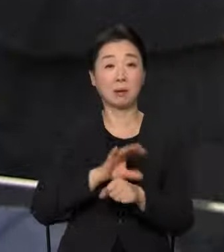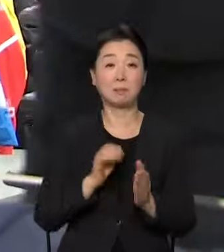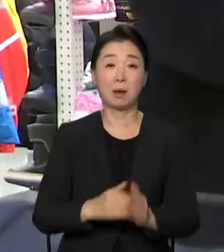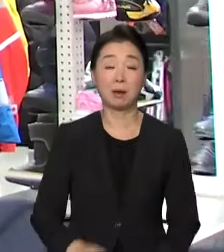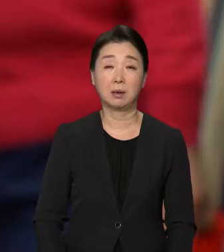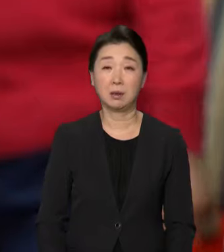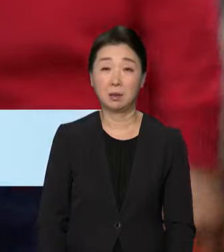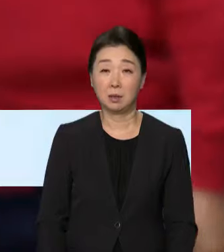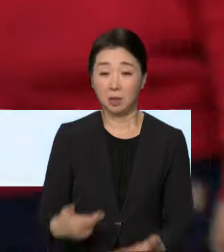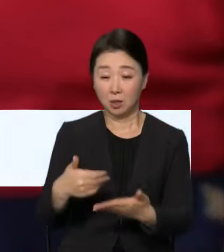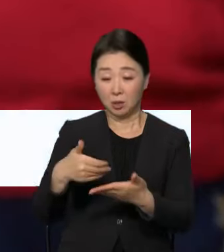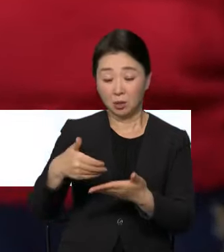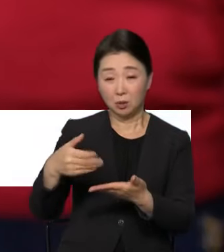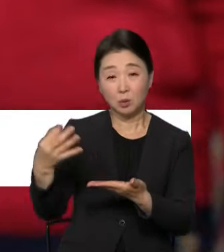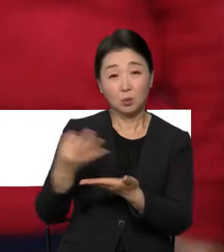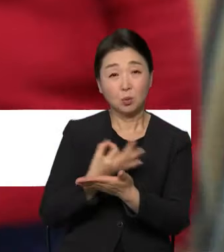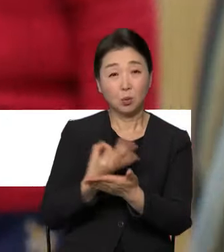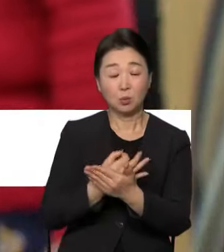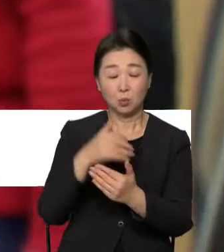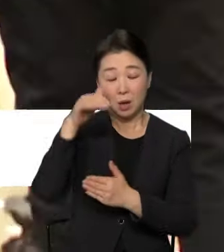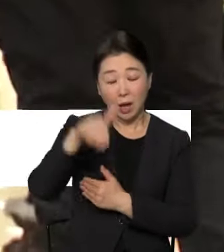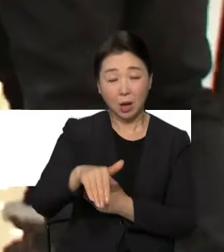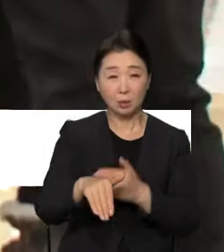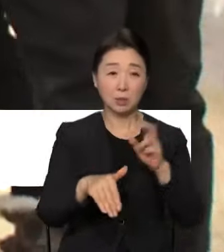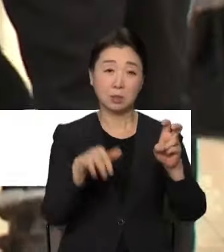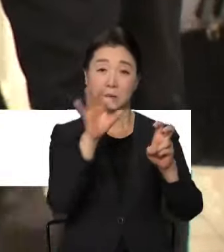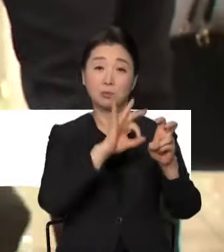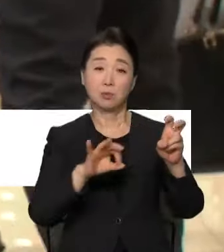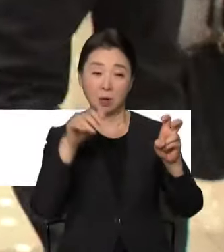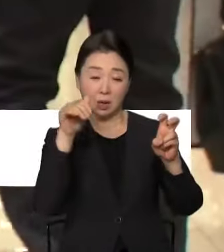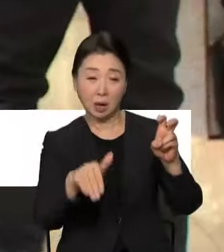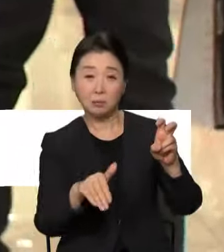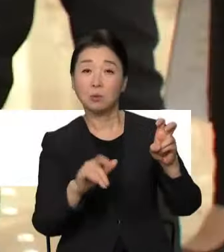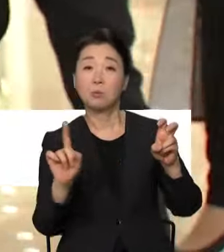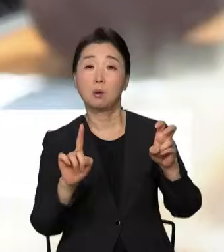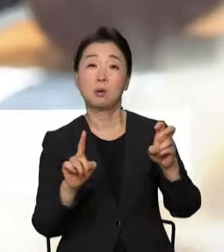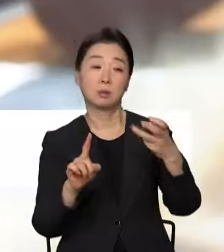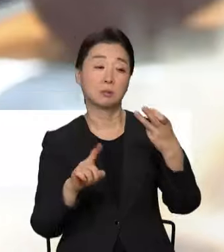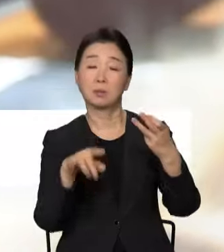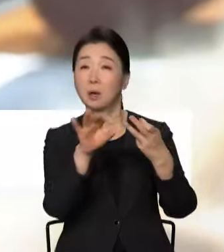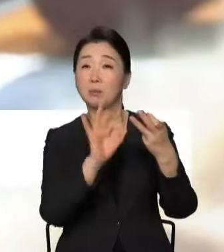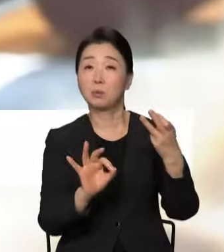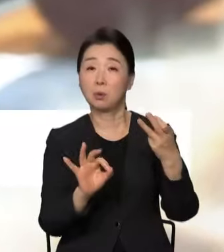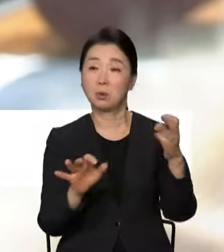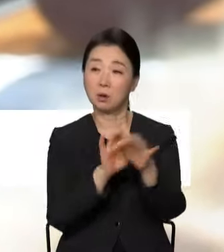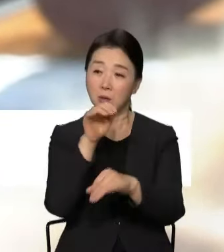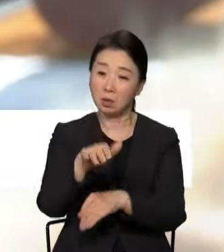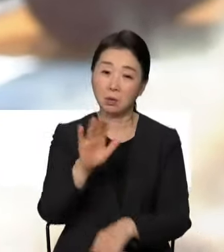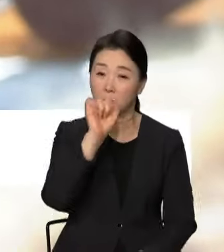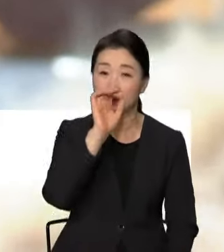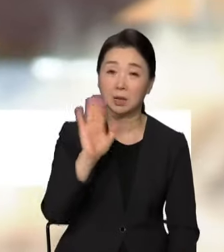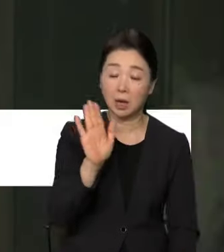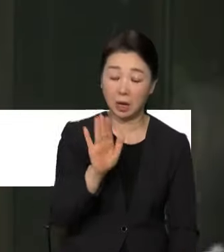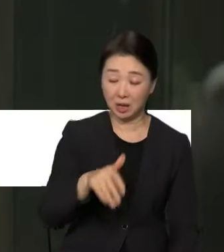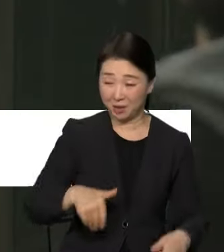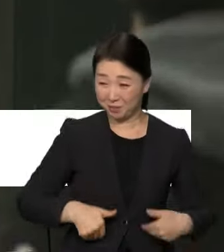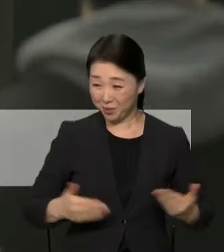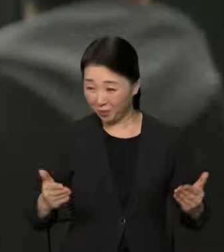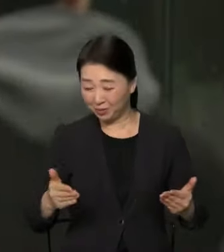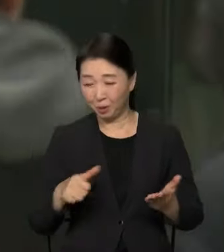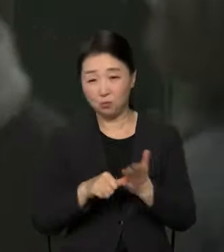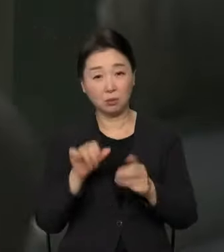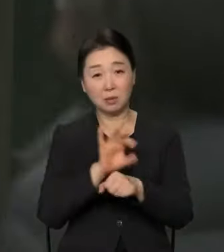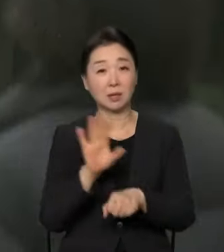소득 하위 20%의 감소율이 13%에 달했습니다. 불황이 길어지면서 꼭 필요하지 않은 것부터